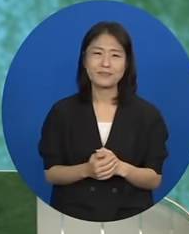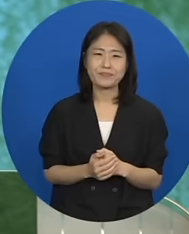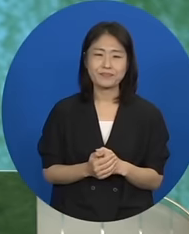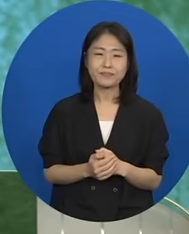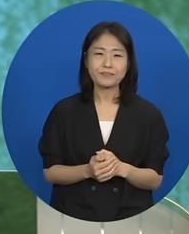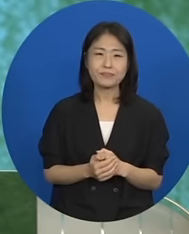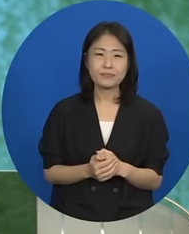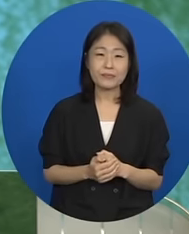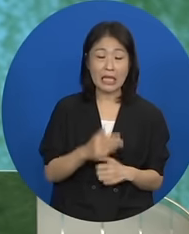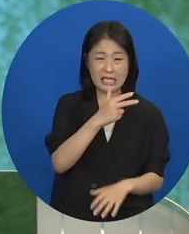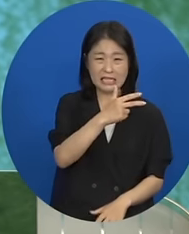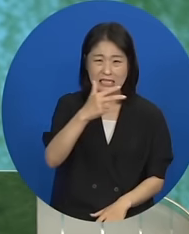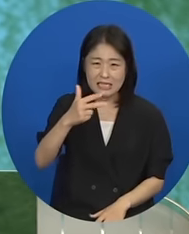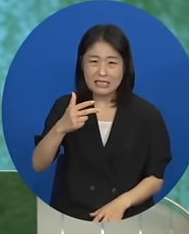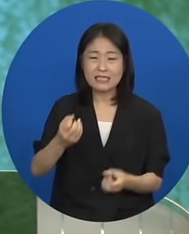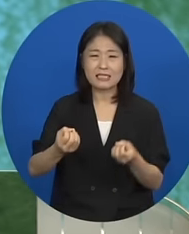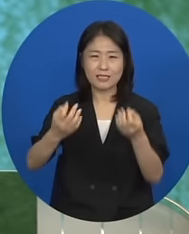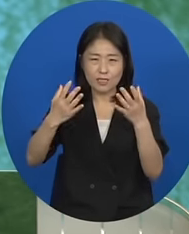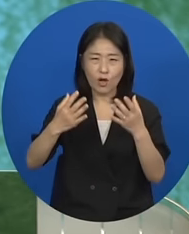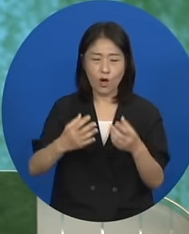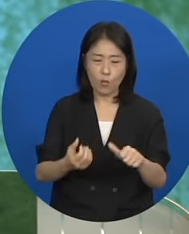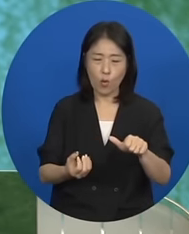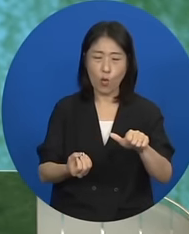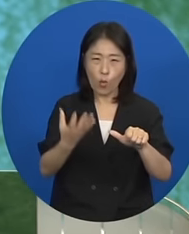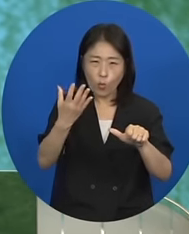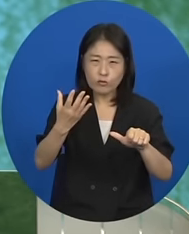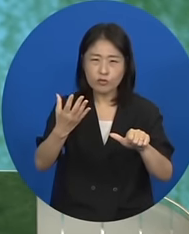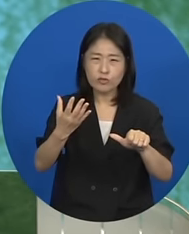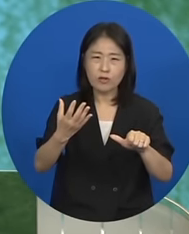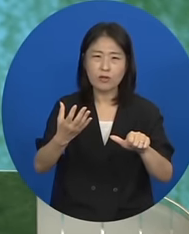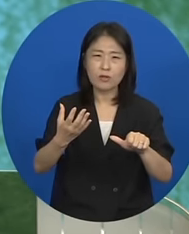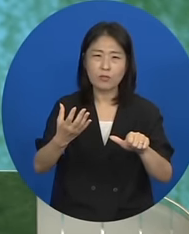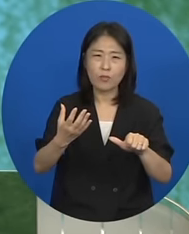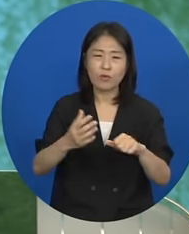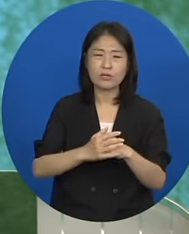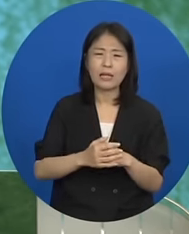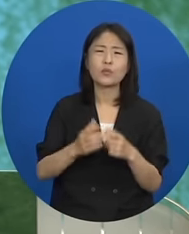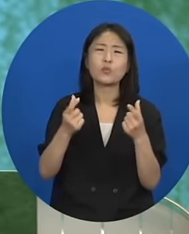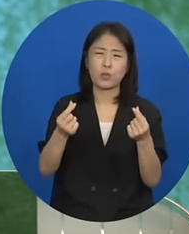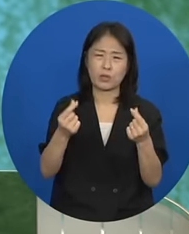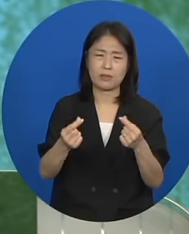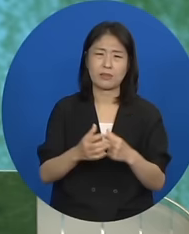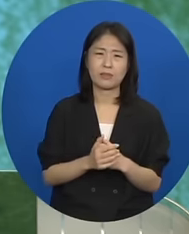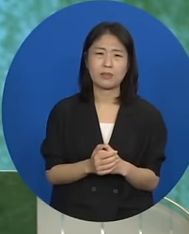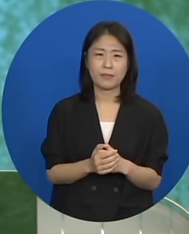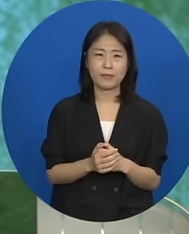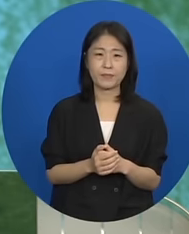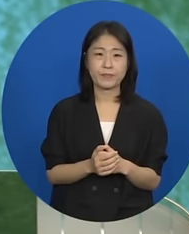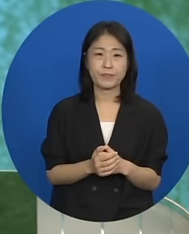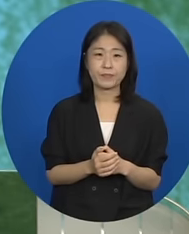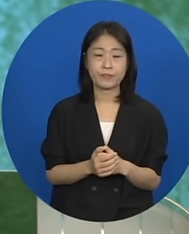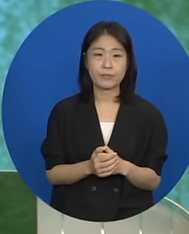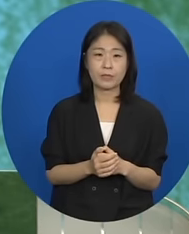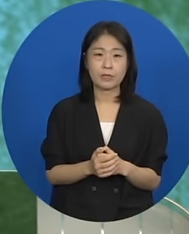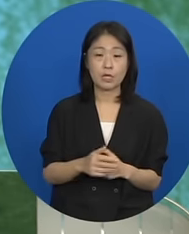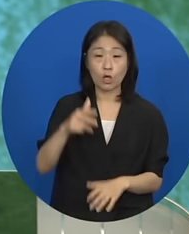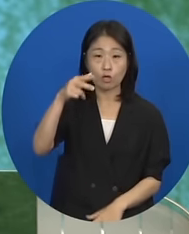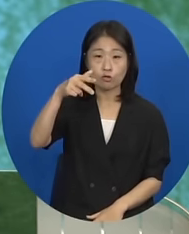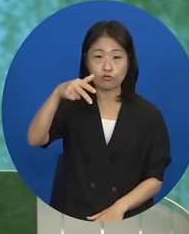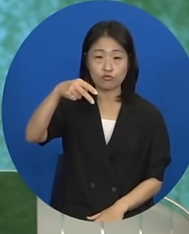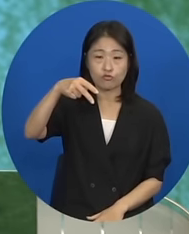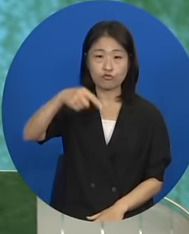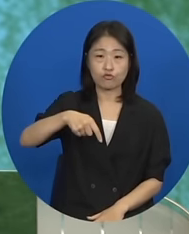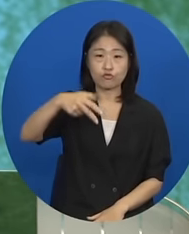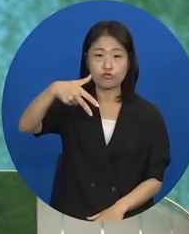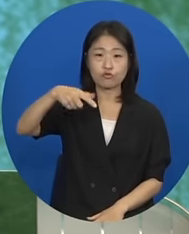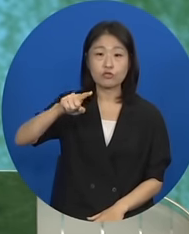같은 것을 말하고 있는 거예요 자 이게 중간 감사고 그다음에 이제 수장은 한해의 마지막 마지막에